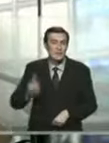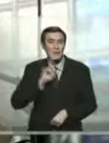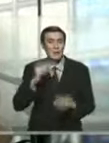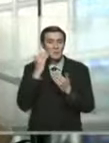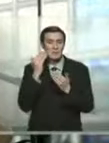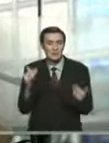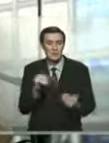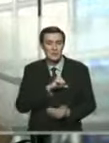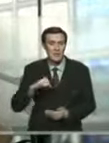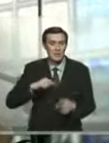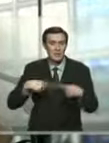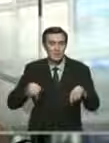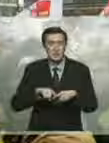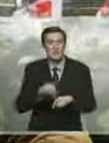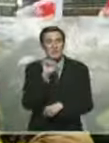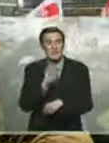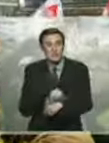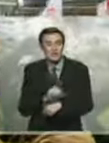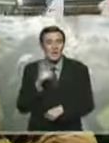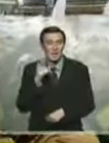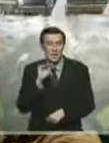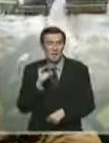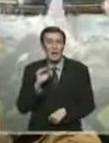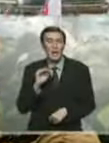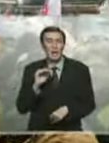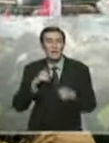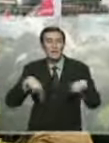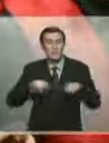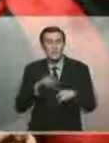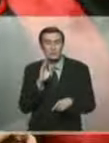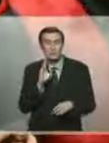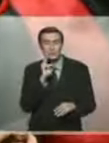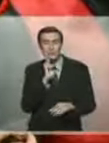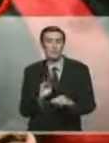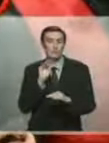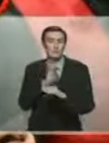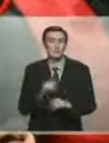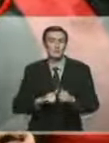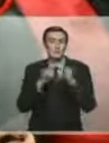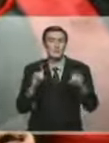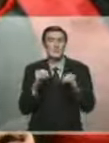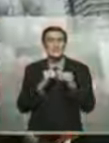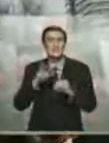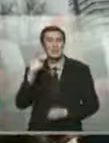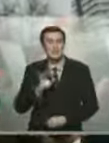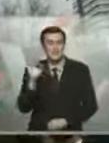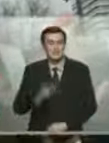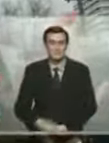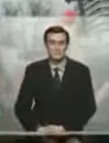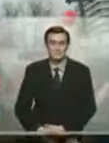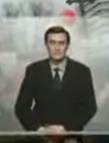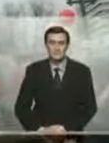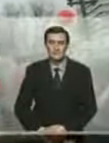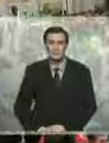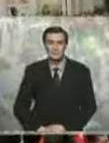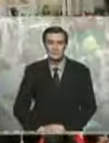организаторы по их словам она завершится как только работодатель поднимет зарплату сотрудникам на десять процентов шел по на иманбаева